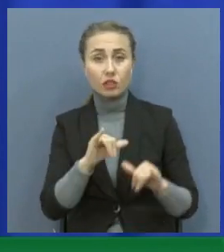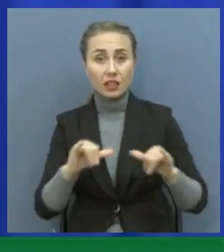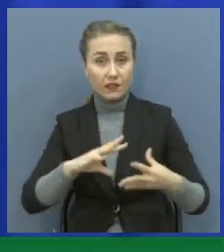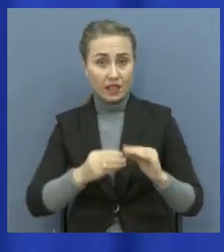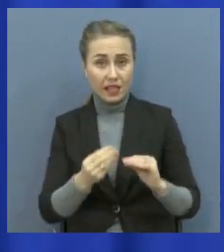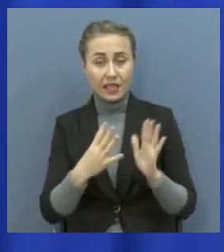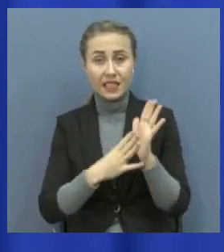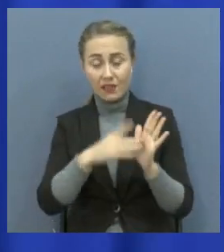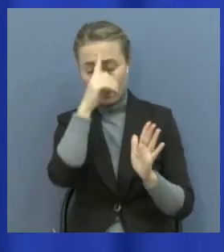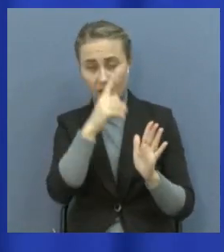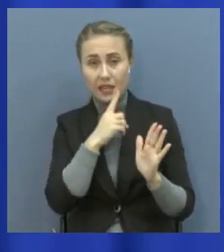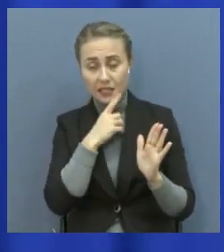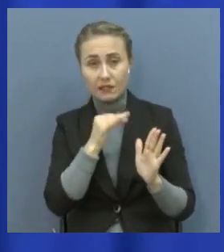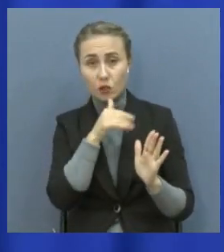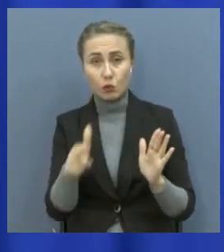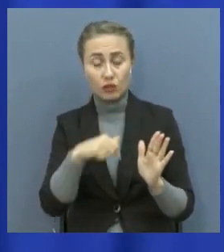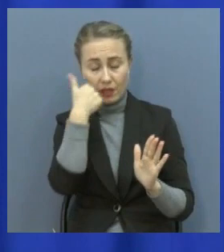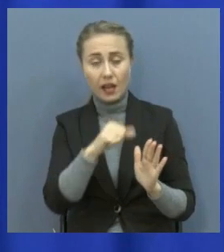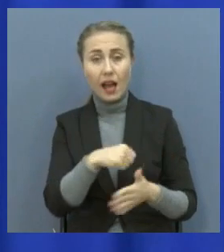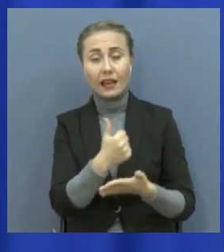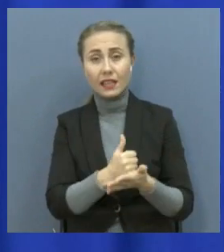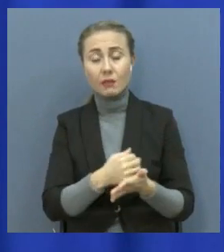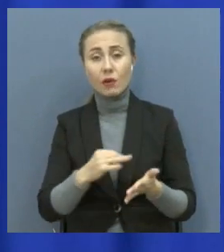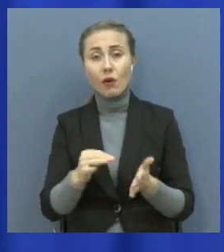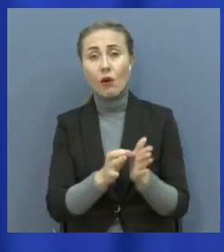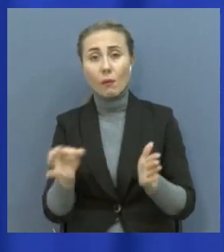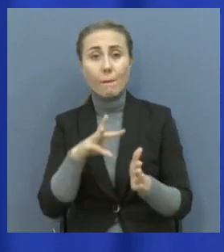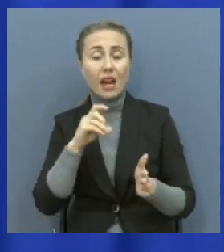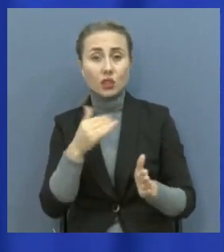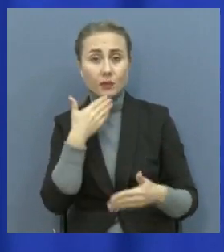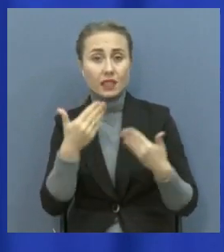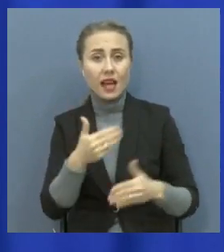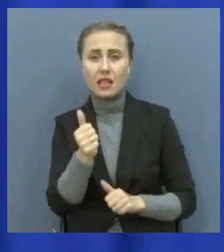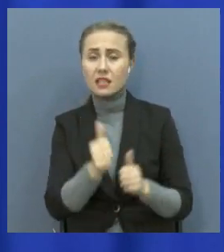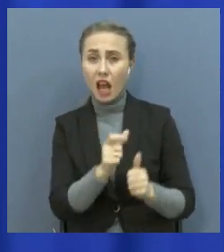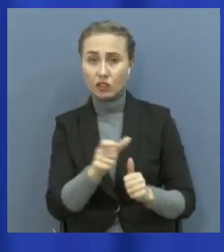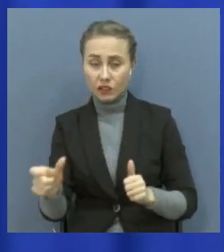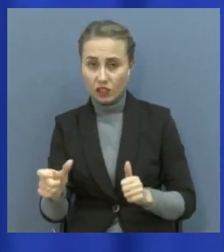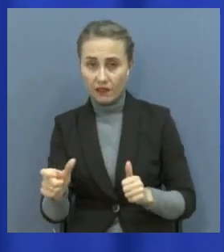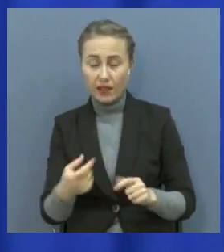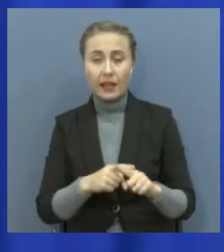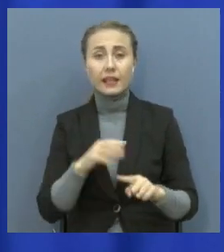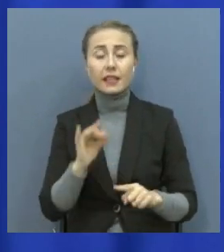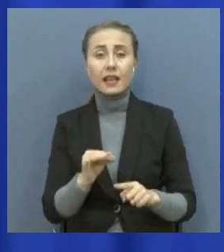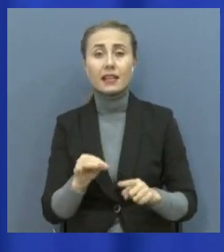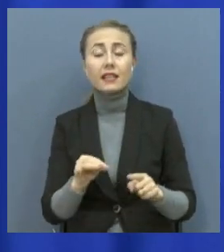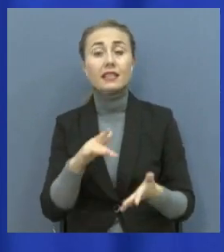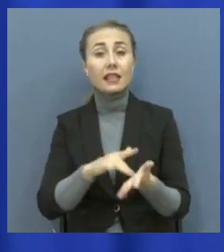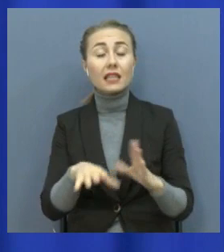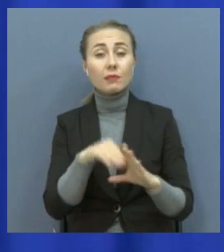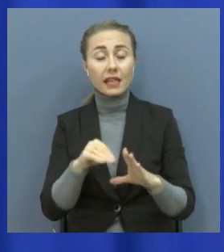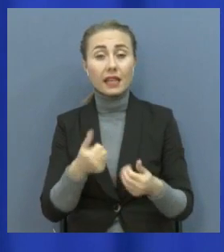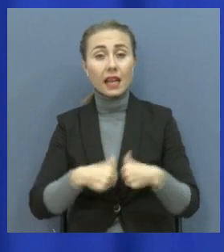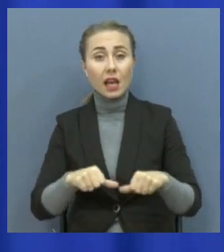за 9 месяцев текущего года. Аким области Ермек Маржикпаев спрашивал с каждого. Центральная избирательная комиссия утвердила